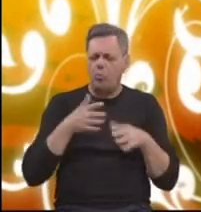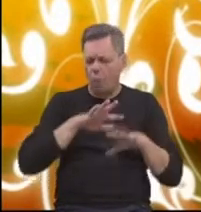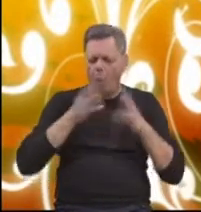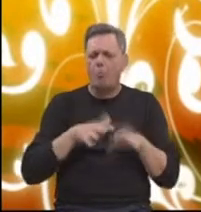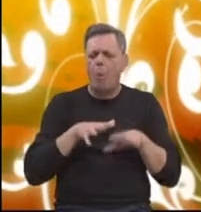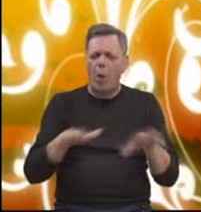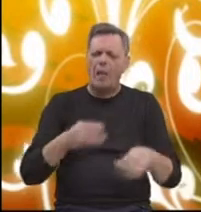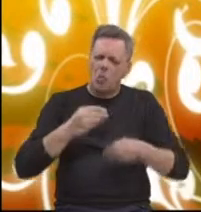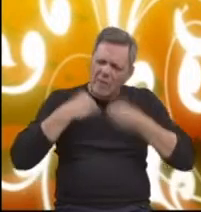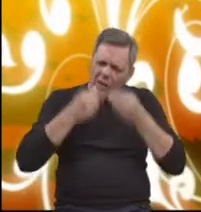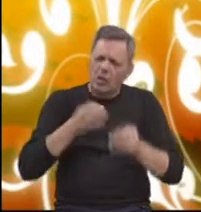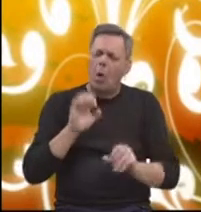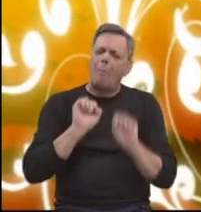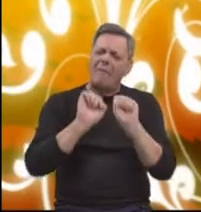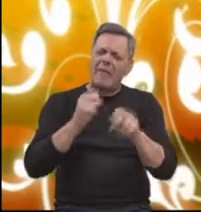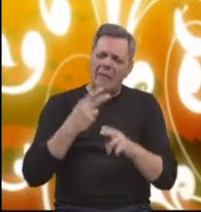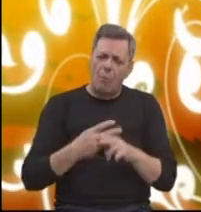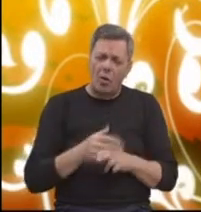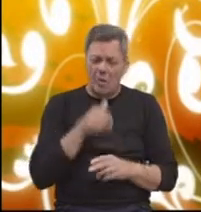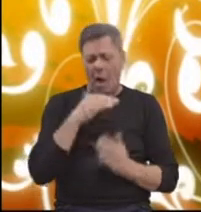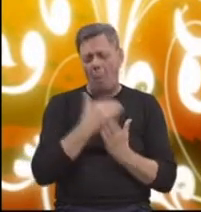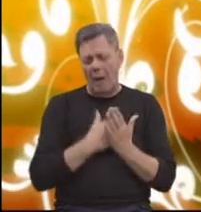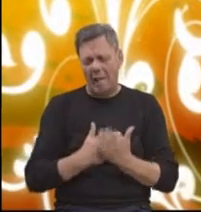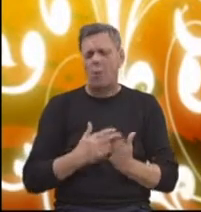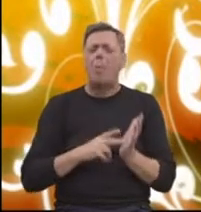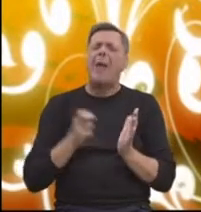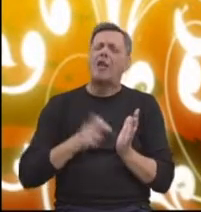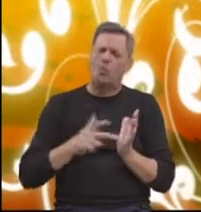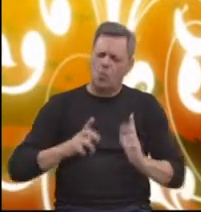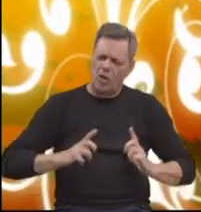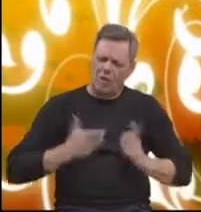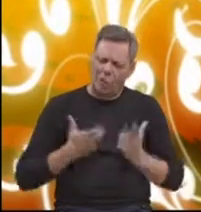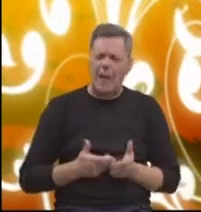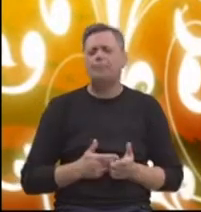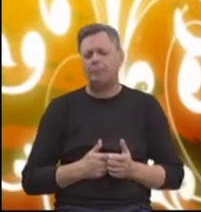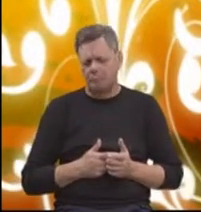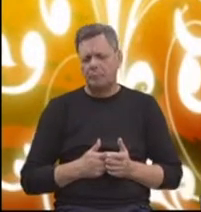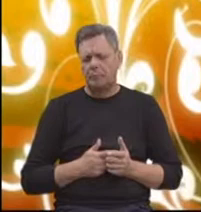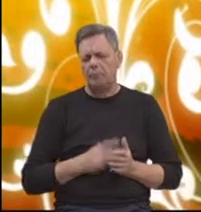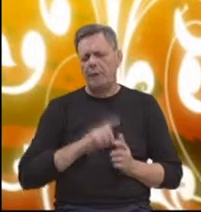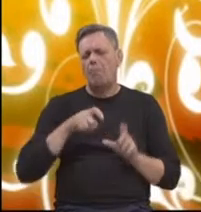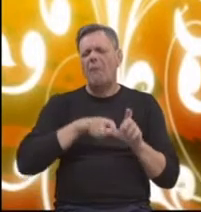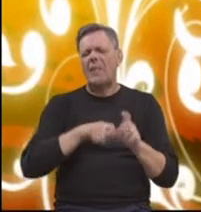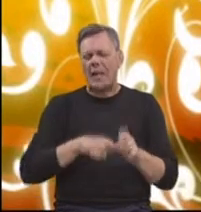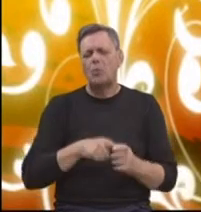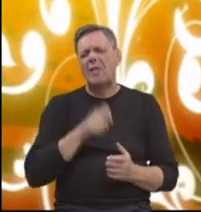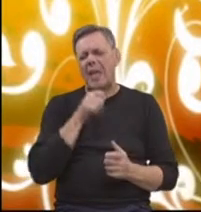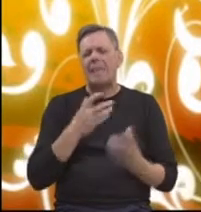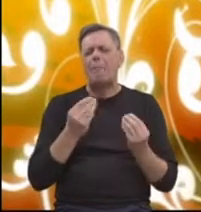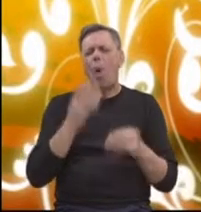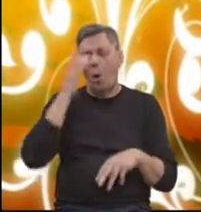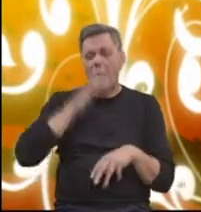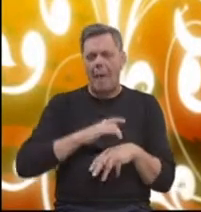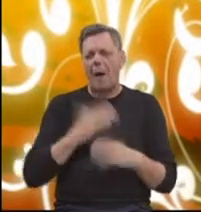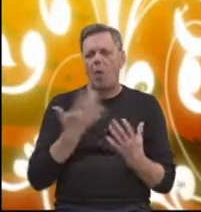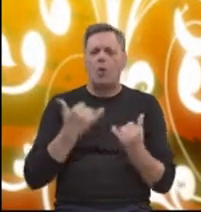osvješćuju ih i o prevenciji bolesti, ali i o pravilnom načinu života, direktno su naravno i povezali se sa mnoštvom tema koje